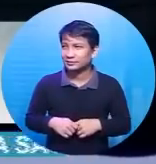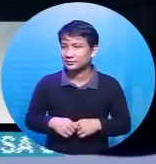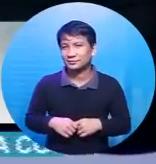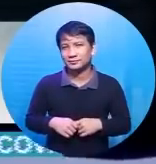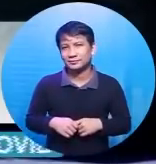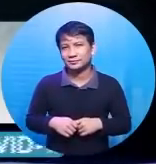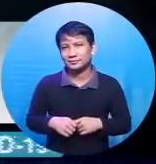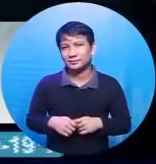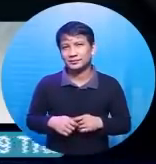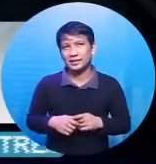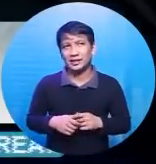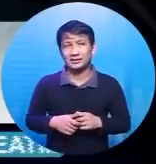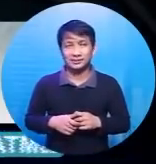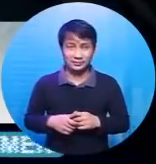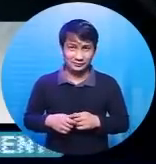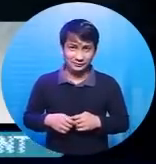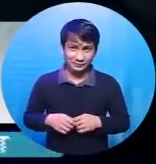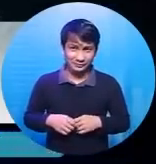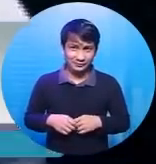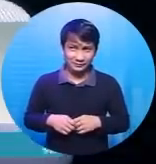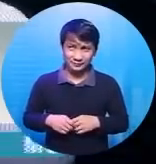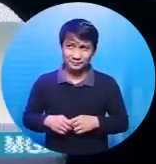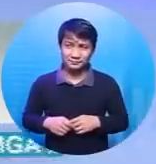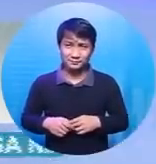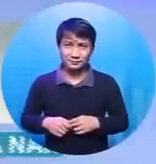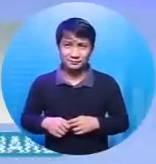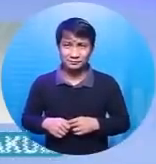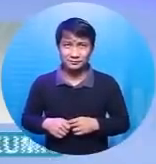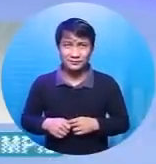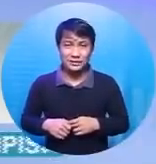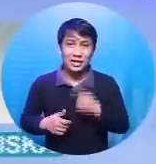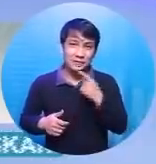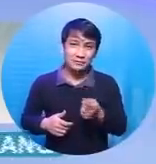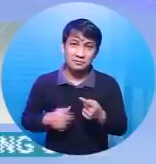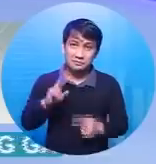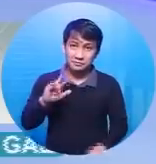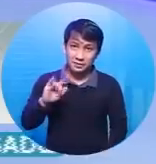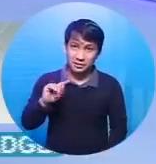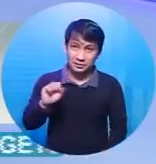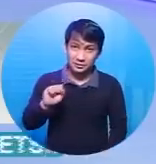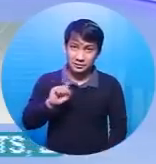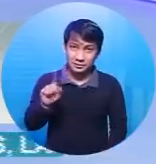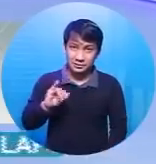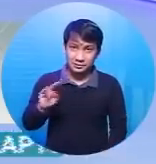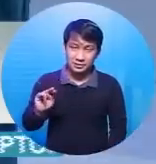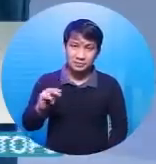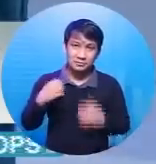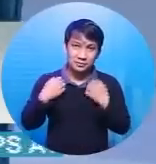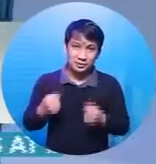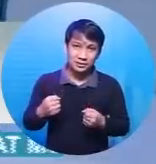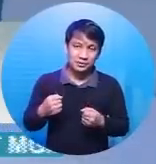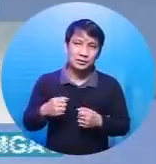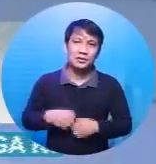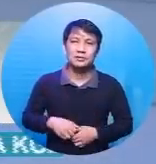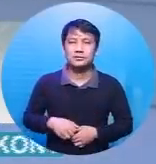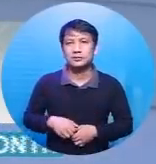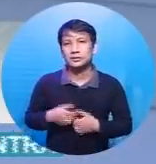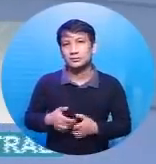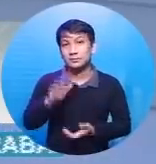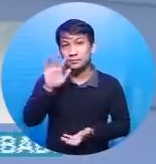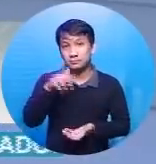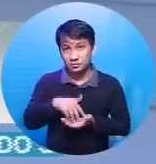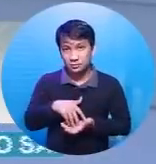Size, blank. Okay. Vita Sync, pampalakas ng immune system. Bam!